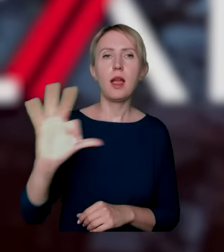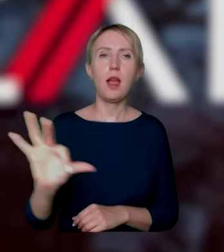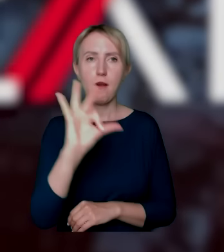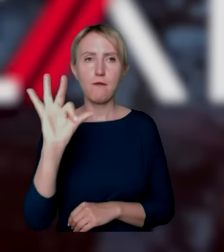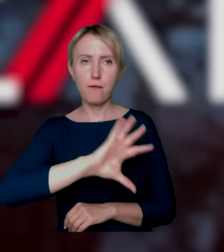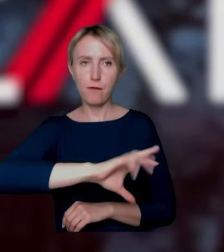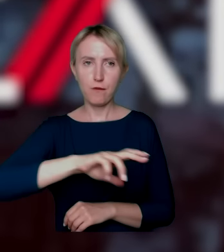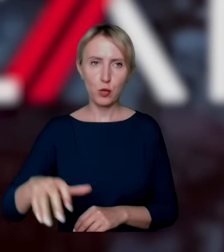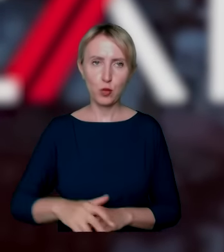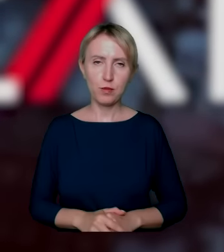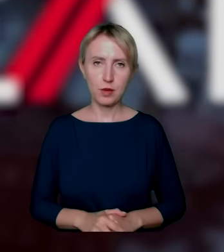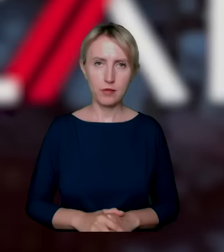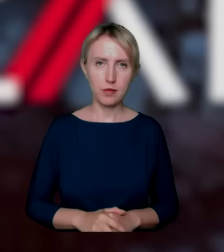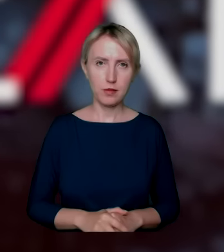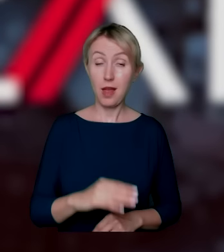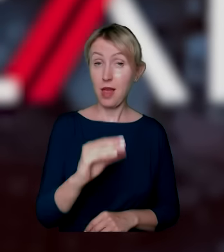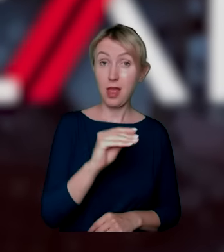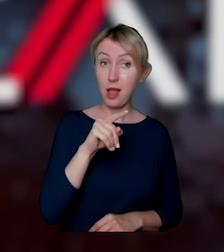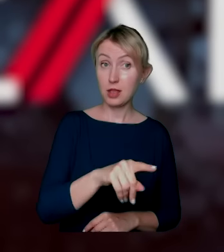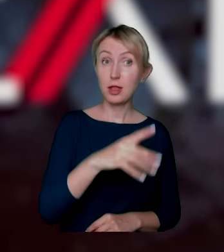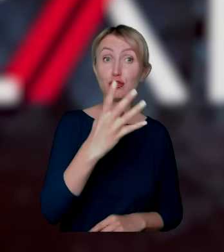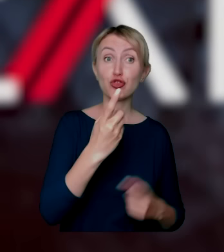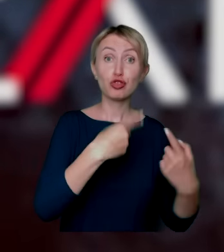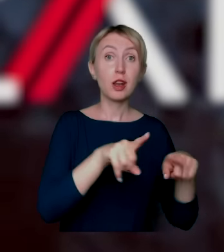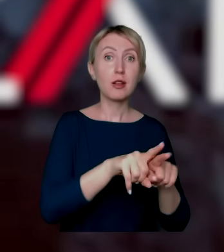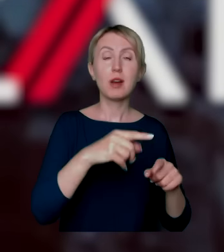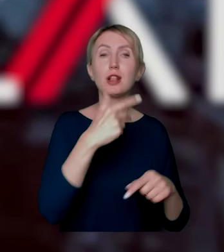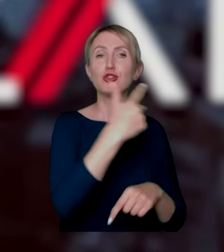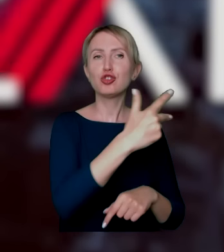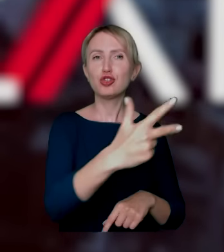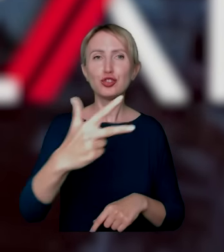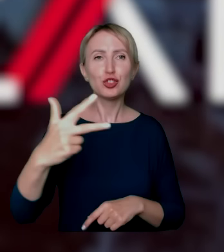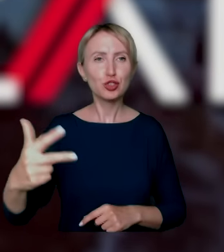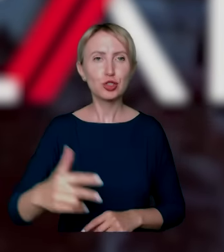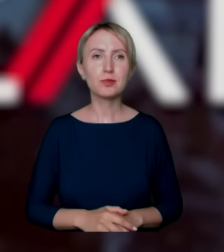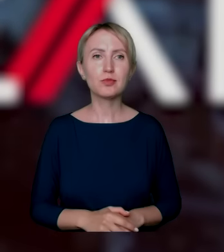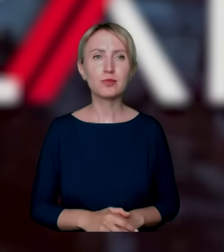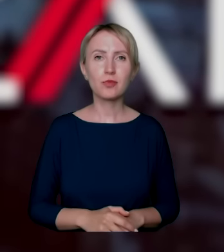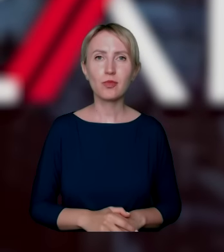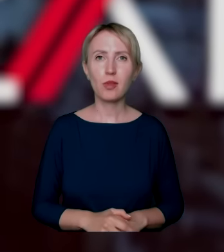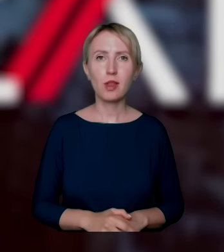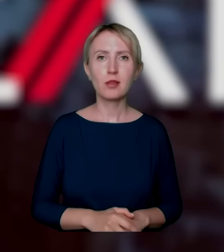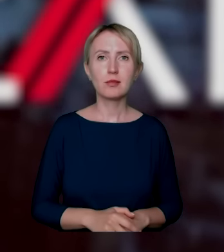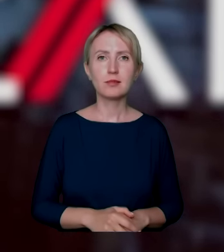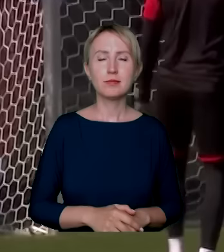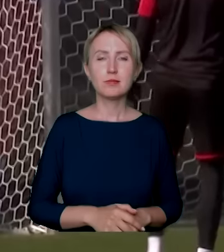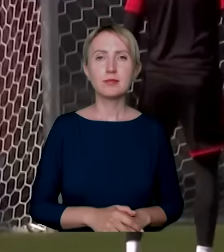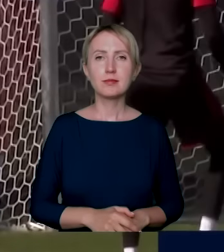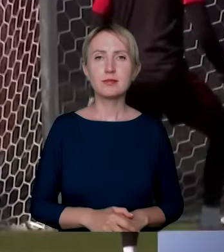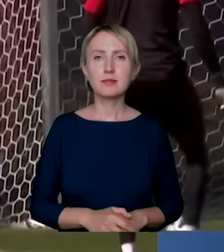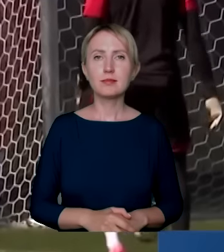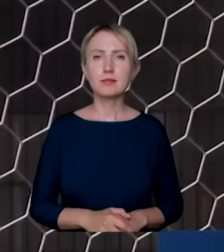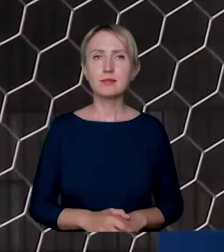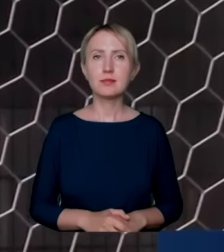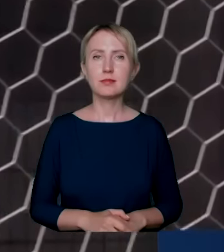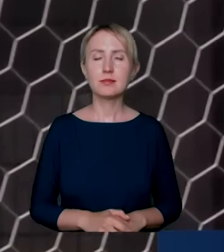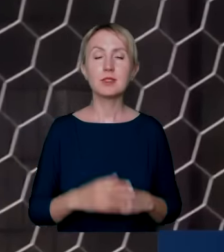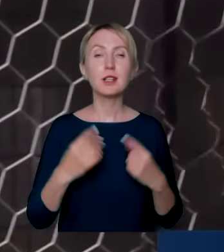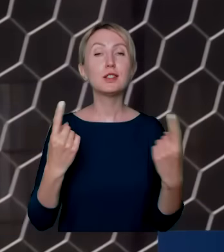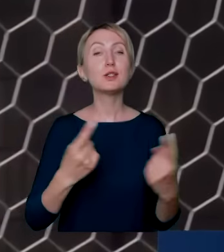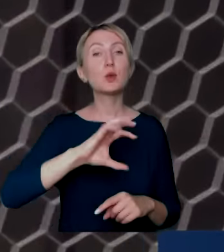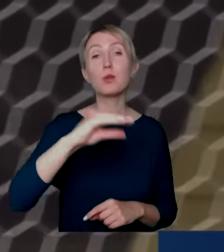będzie zwłaszcza w tej pierwszej. Tam aż 4 zespoły mają po 3 punkty na koncie i zagrają o być albo nie być. Sytuacja w grupie E